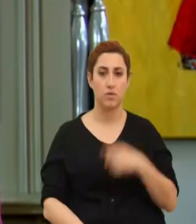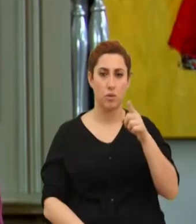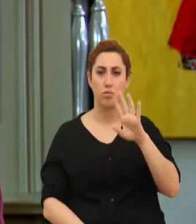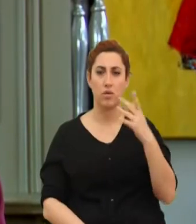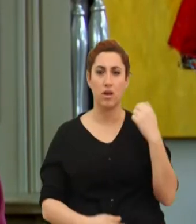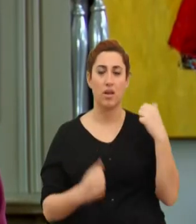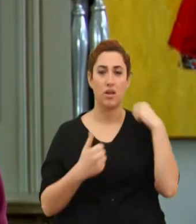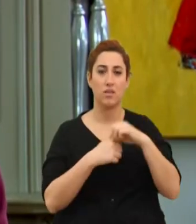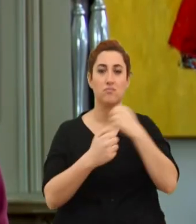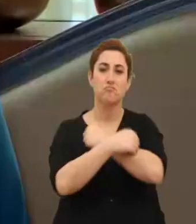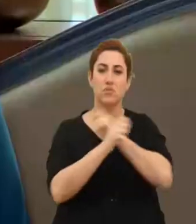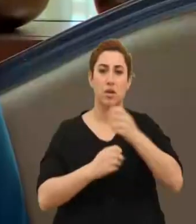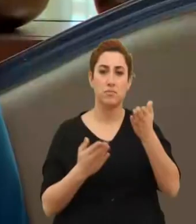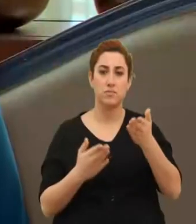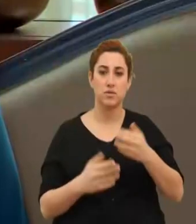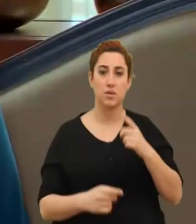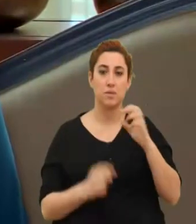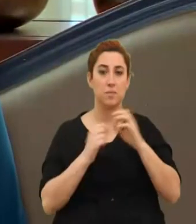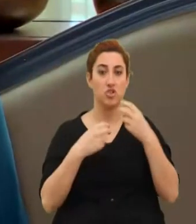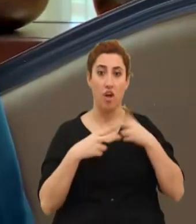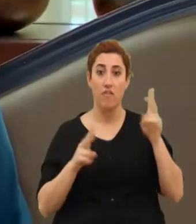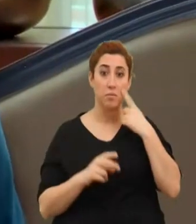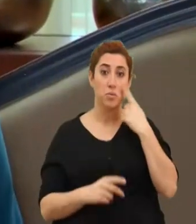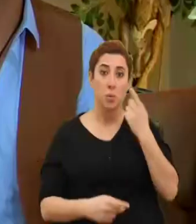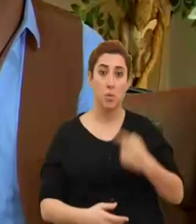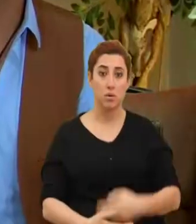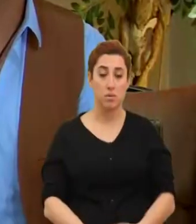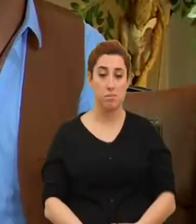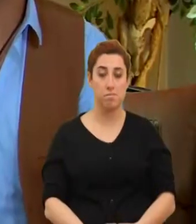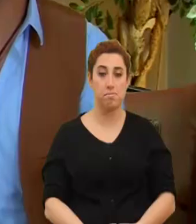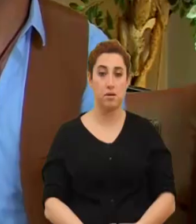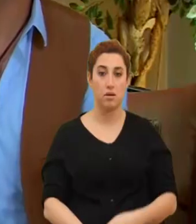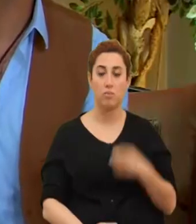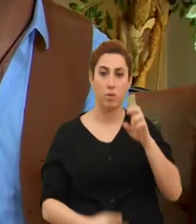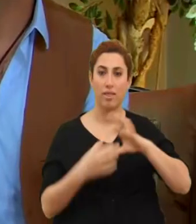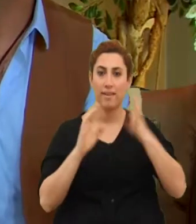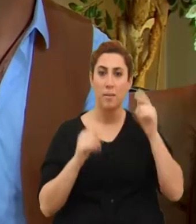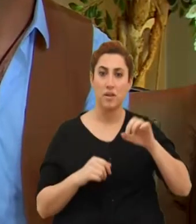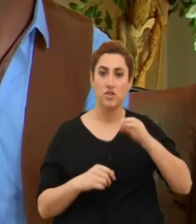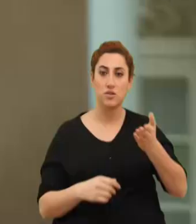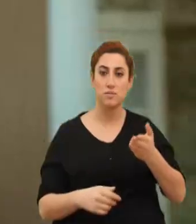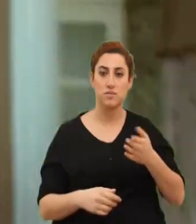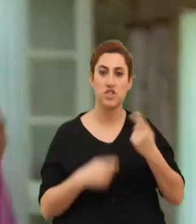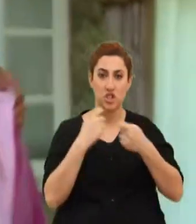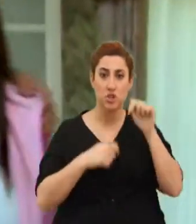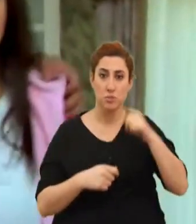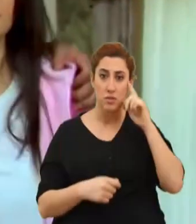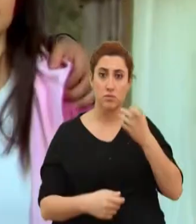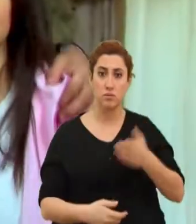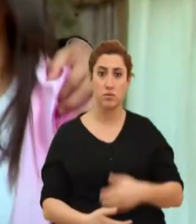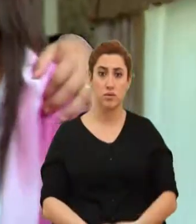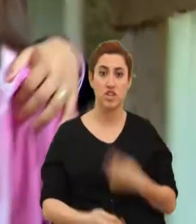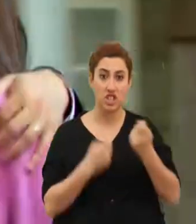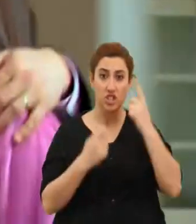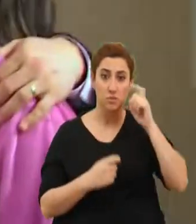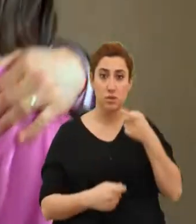ola bunlar gene sarmaş dolaş geliyorlar. Aa, biricik affetmiş görünüyor. Ne demek şimdi bu? İş mi bu ya?